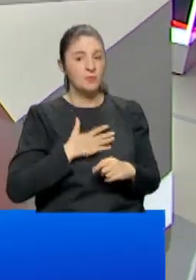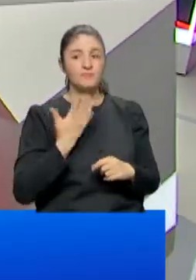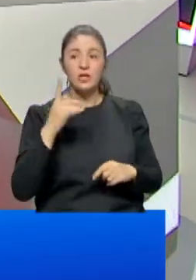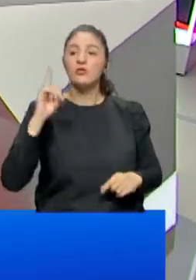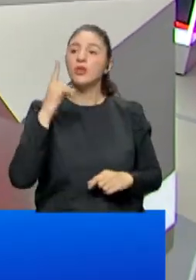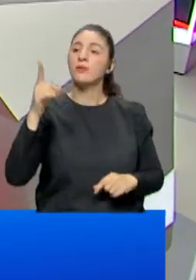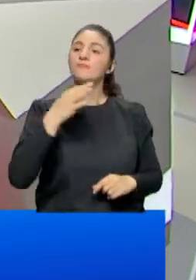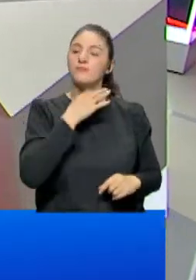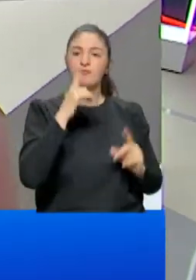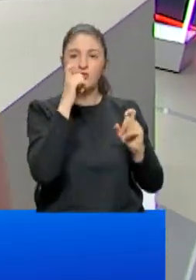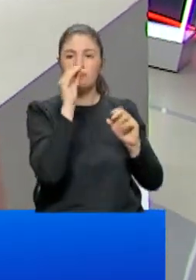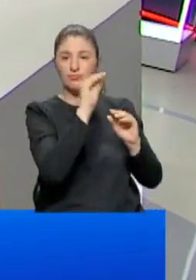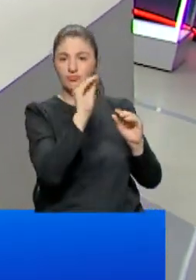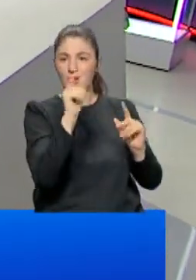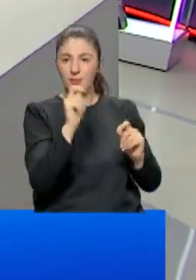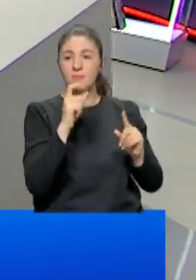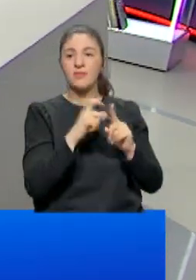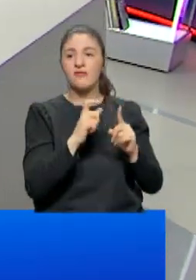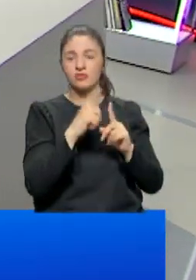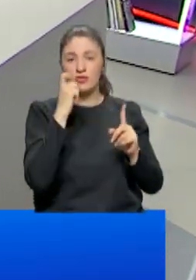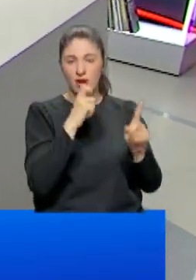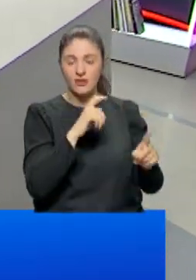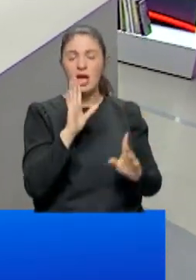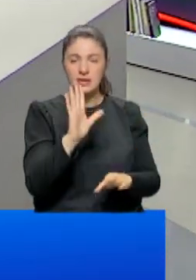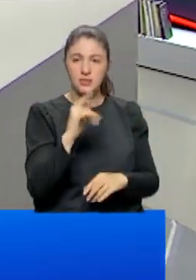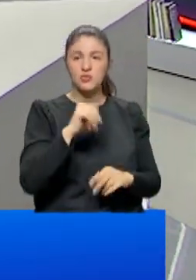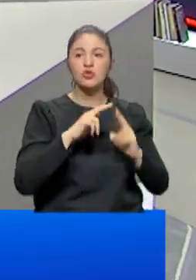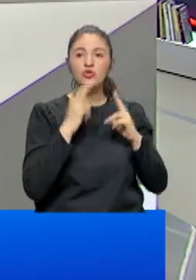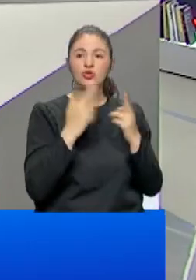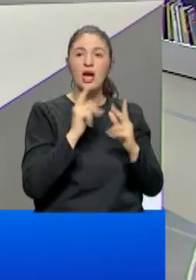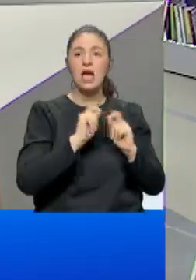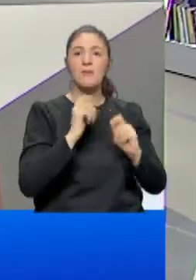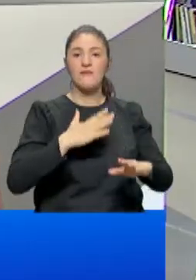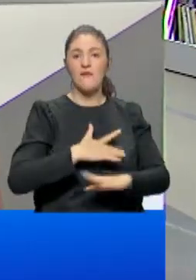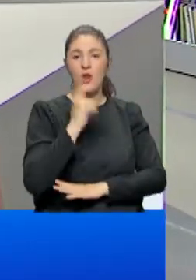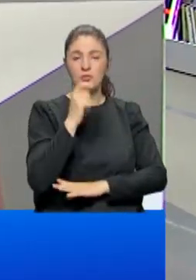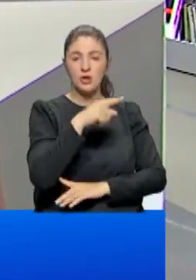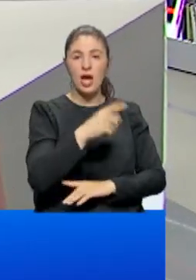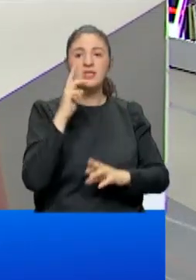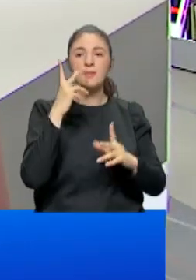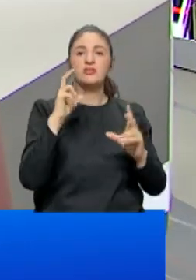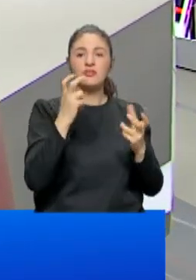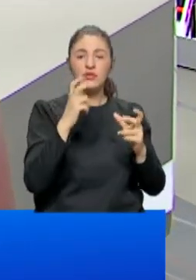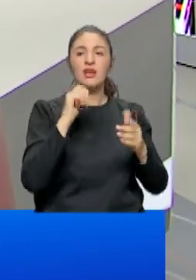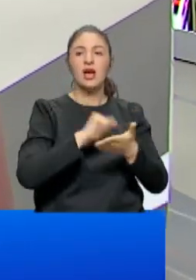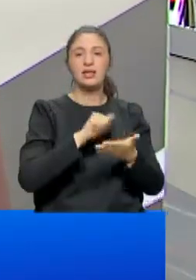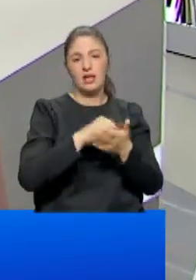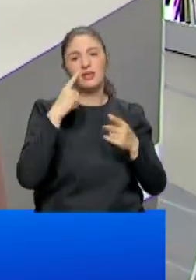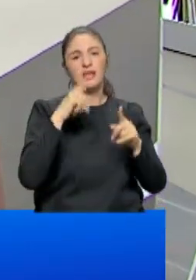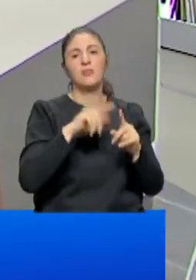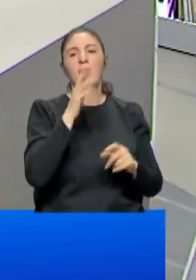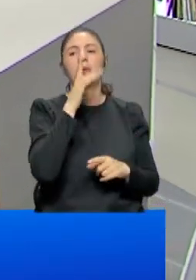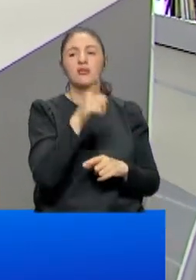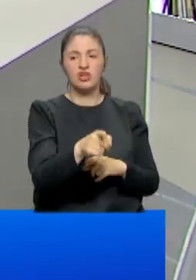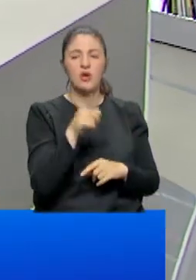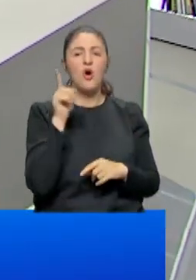istiyorum yönetmenler Rica etsem fotoğraflar gelsin davul fotoğrafları şu bakın dünya ekonomik forumu ve yabancı kanalları ve gazeteler takip edenler